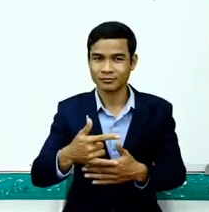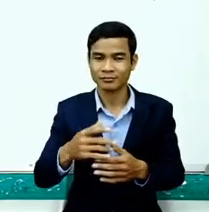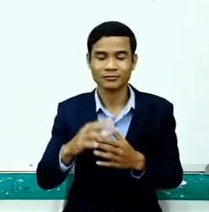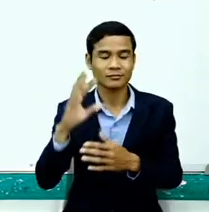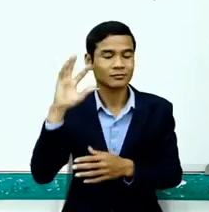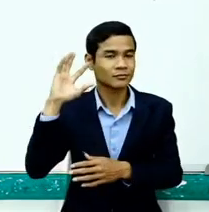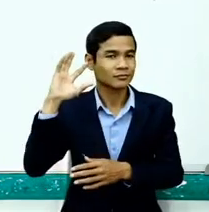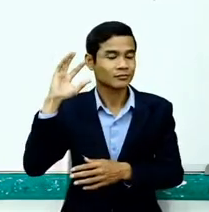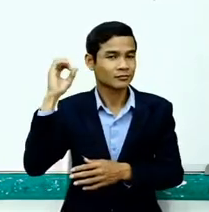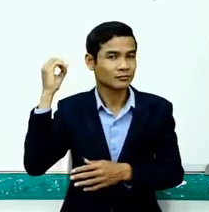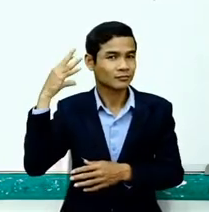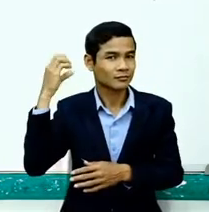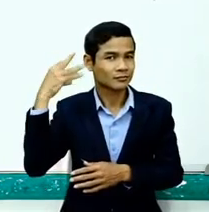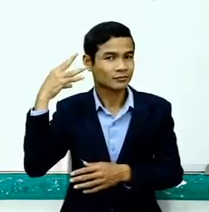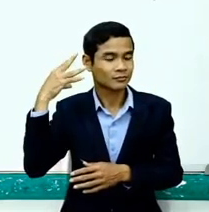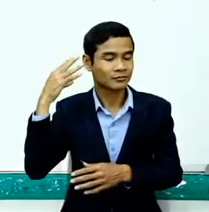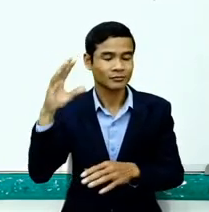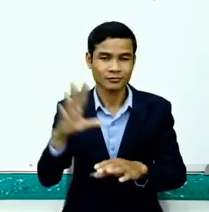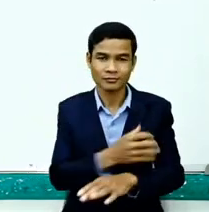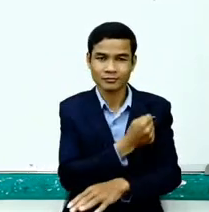បន្តចៅចាម្ដងទៀតចៅចាបន្តរះចាបន្តរៃ